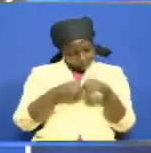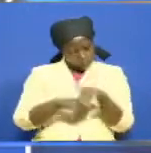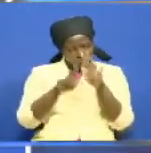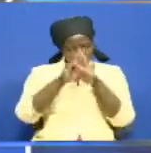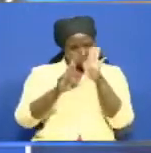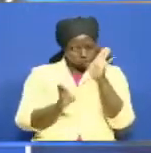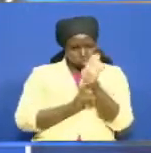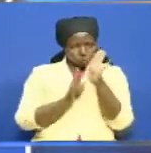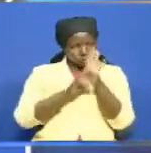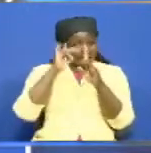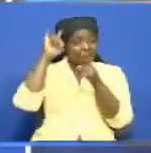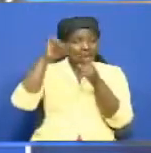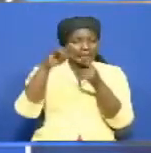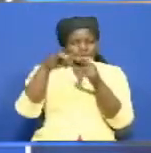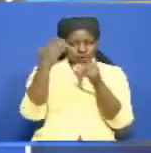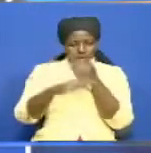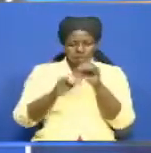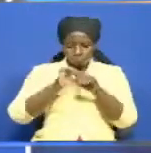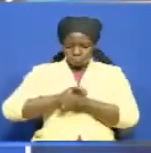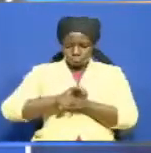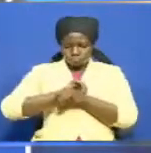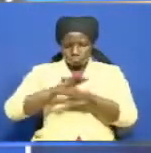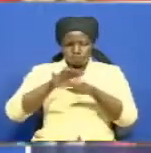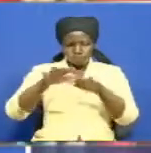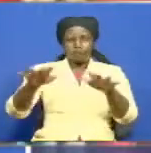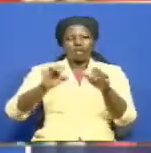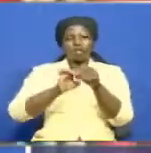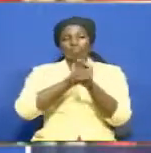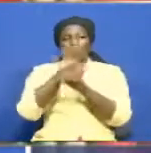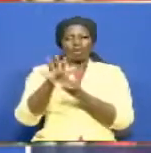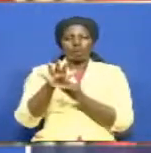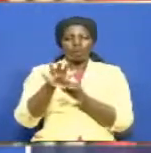kusambaa kwa virusi vya corona humu nchini.